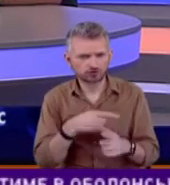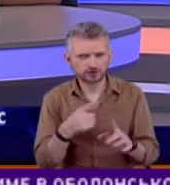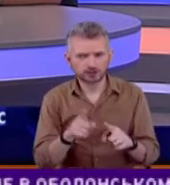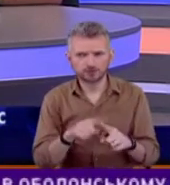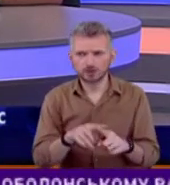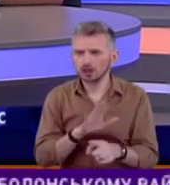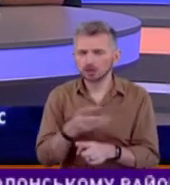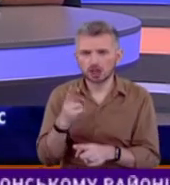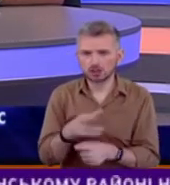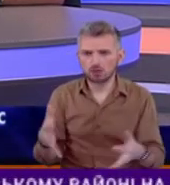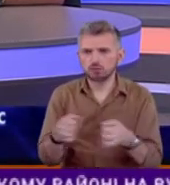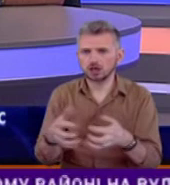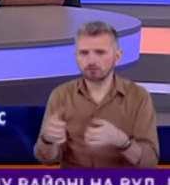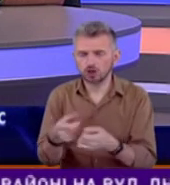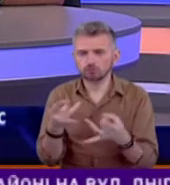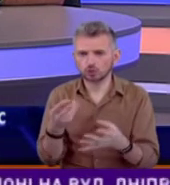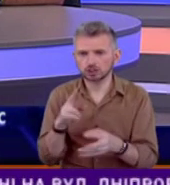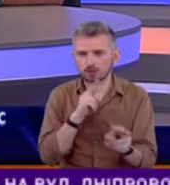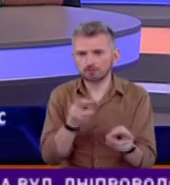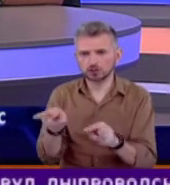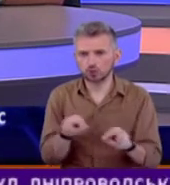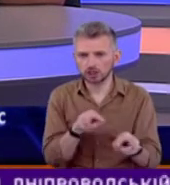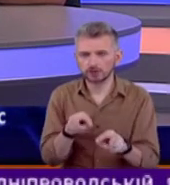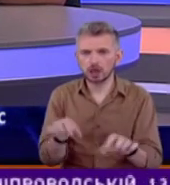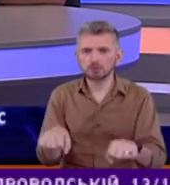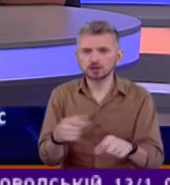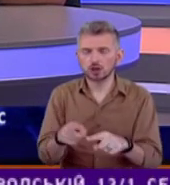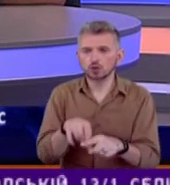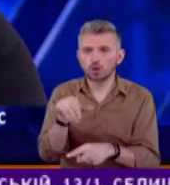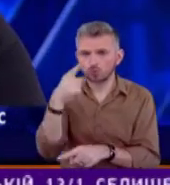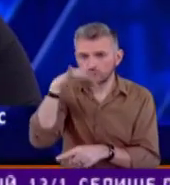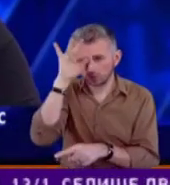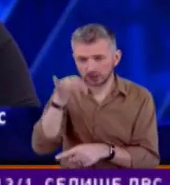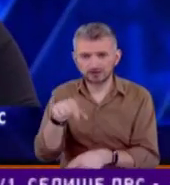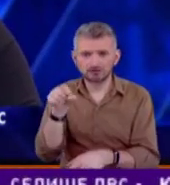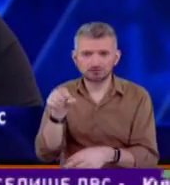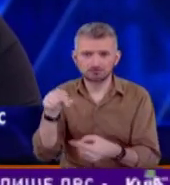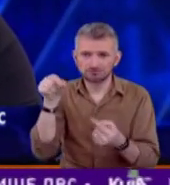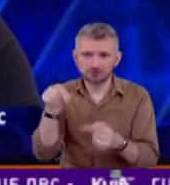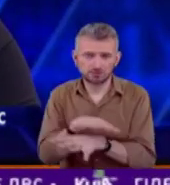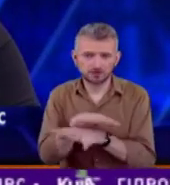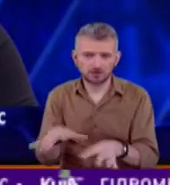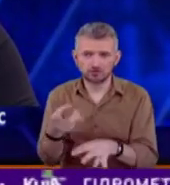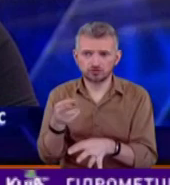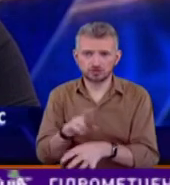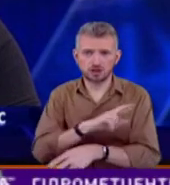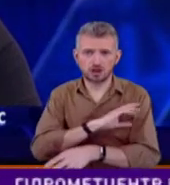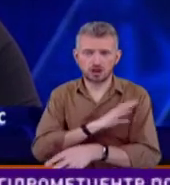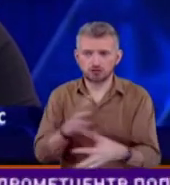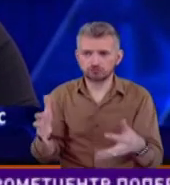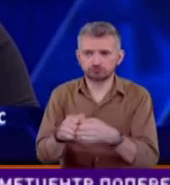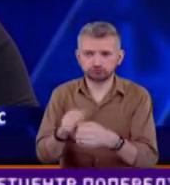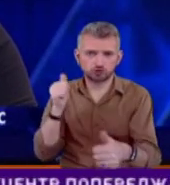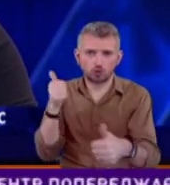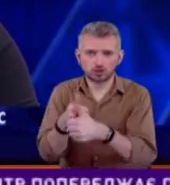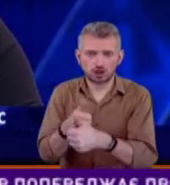Вона не для перехватів, вона просто для патрулювання. Тобто ті мотоцикли, які у поліції, вони не предназначені для перехвату мощних спортивних байків. Я, чесно говоря,